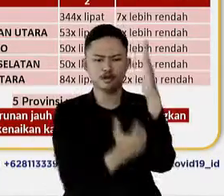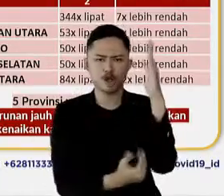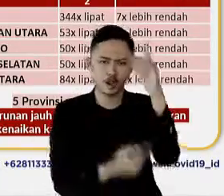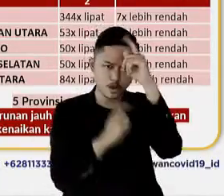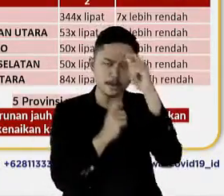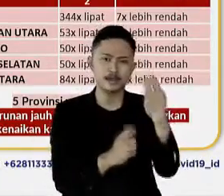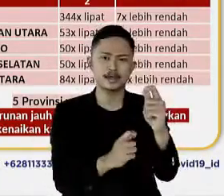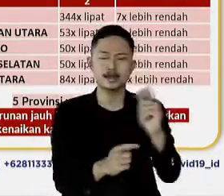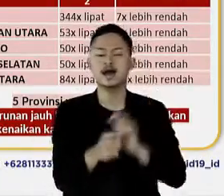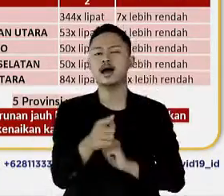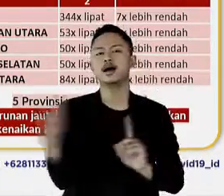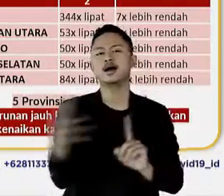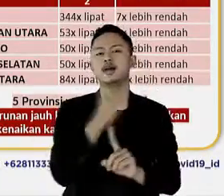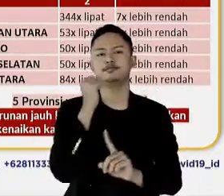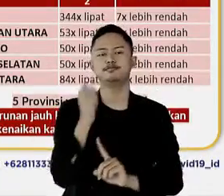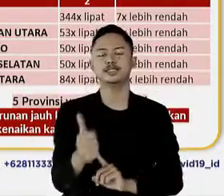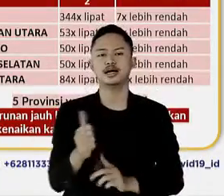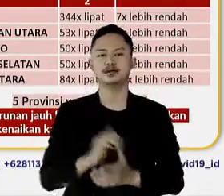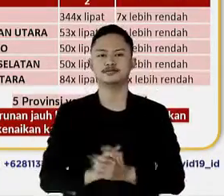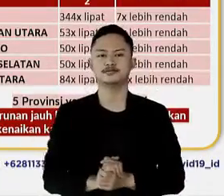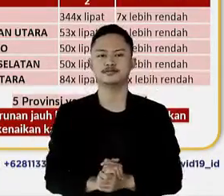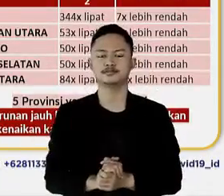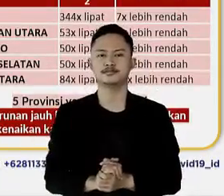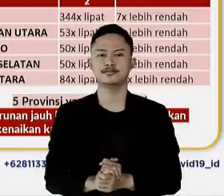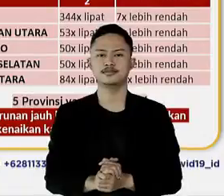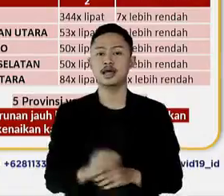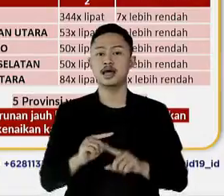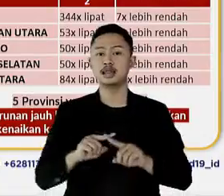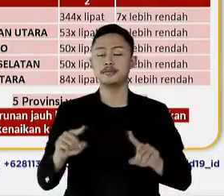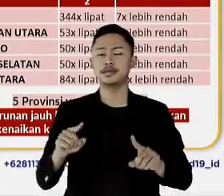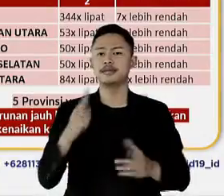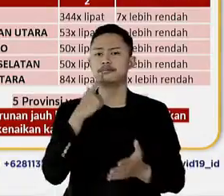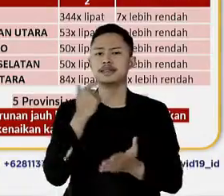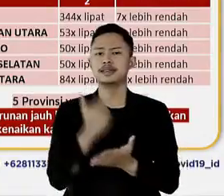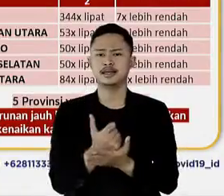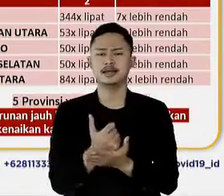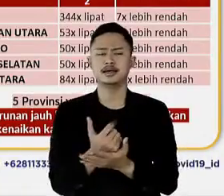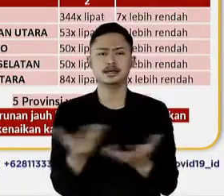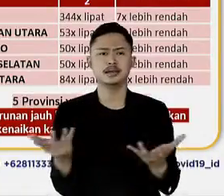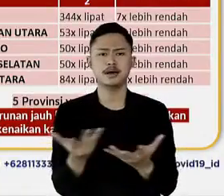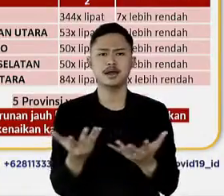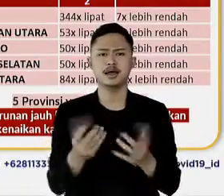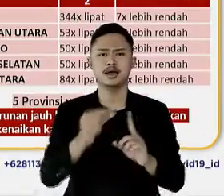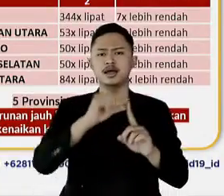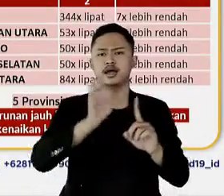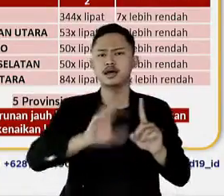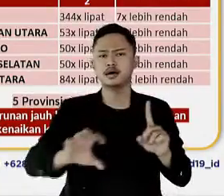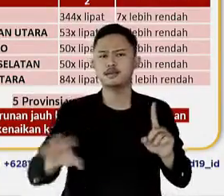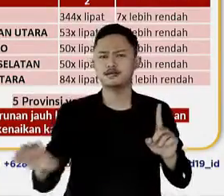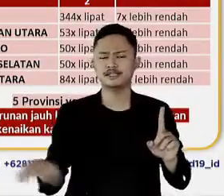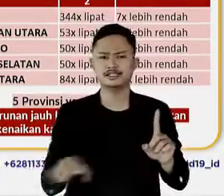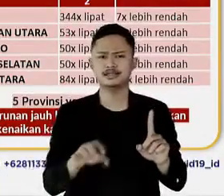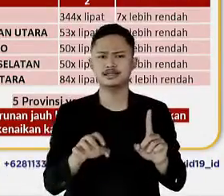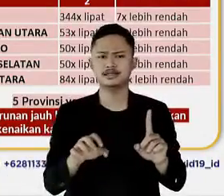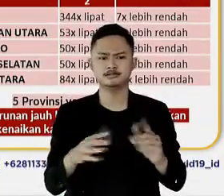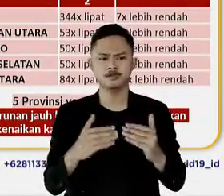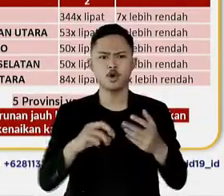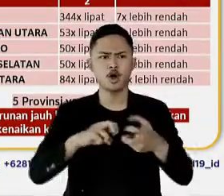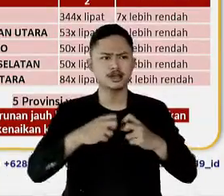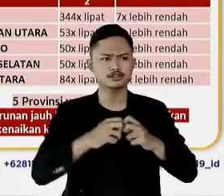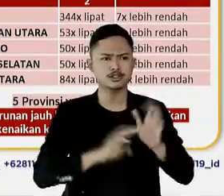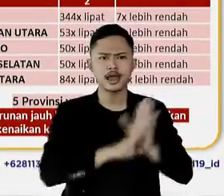pembatasan yang berlaku namun penting menjadi perhatian pada lima provinsi yang mengalami kenaikan cukup tinggi